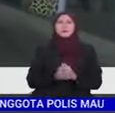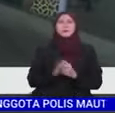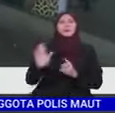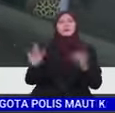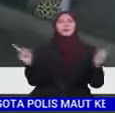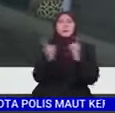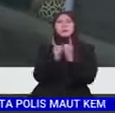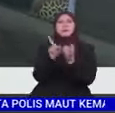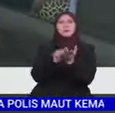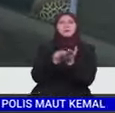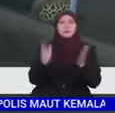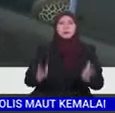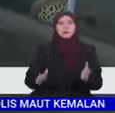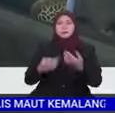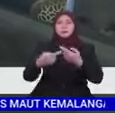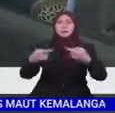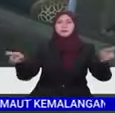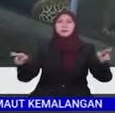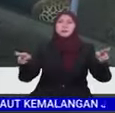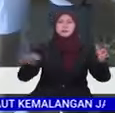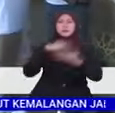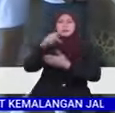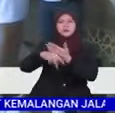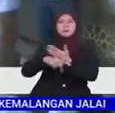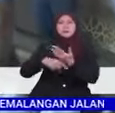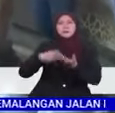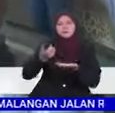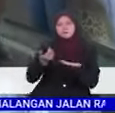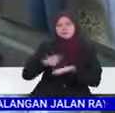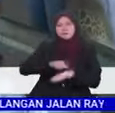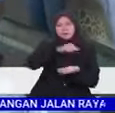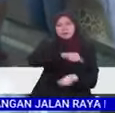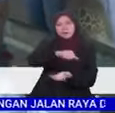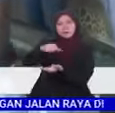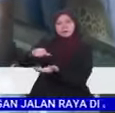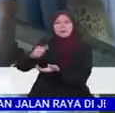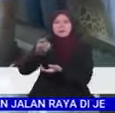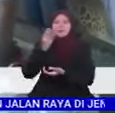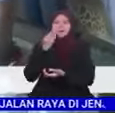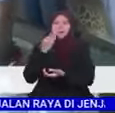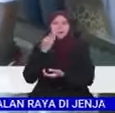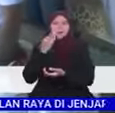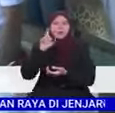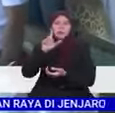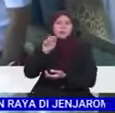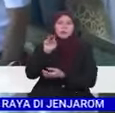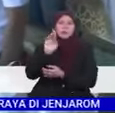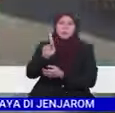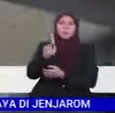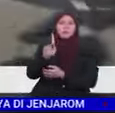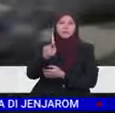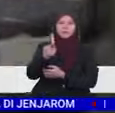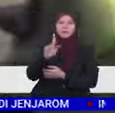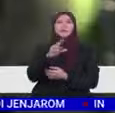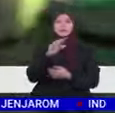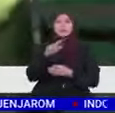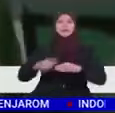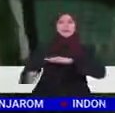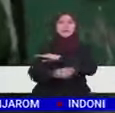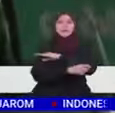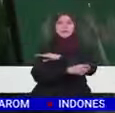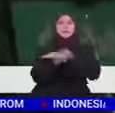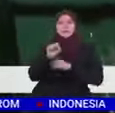ditemui pemberita selepas menyempurnakan program penagihan bubur Lombok gelap silat olahraga pasukan monyet putih di taman